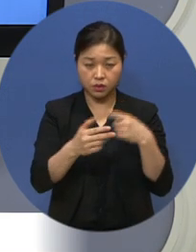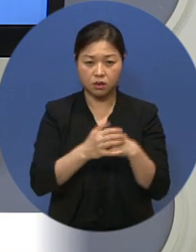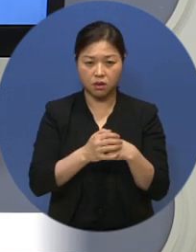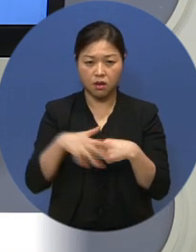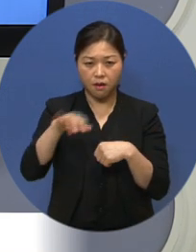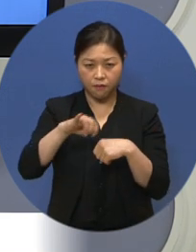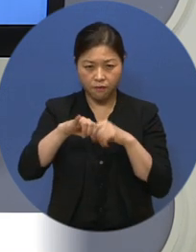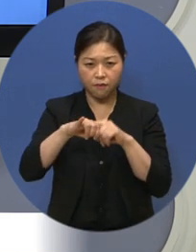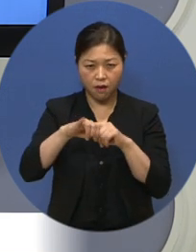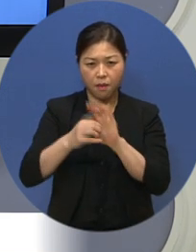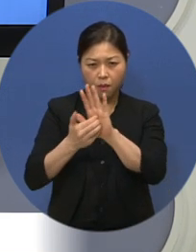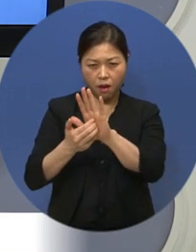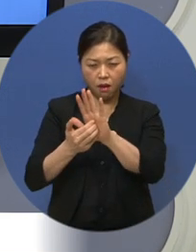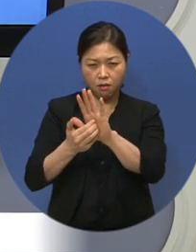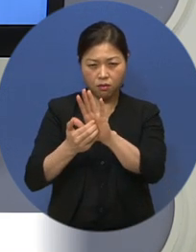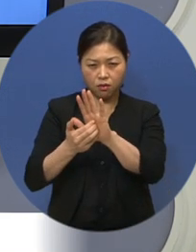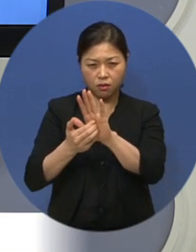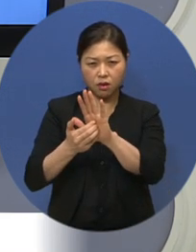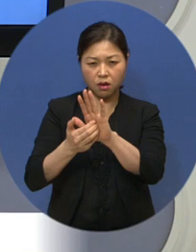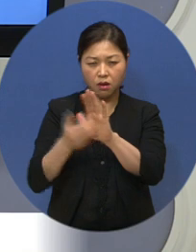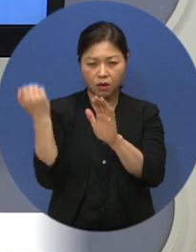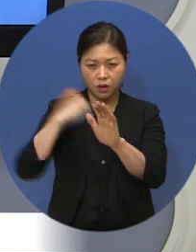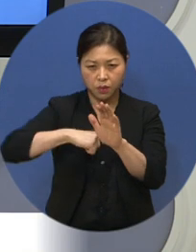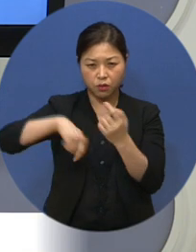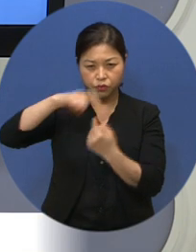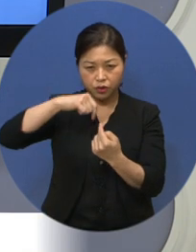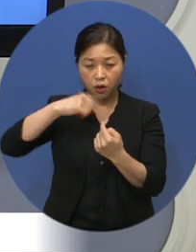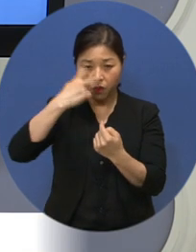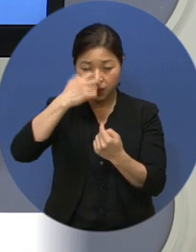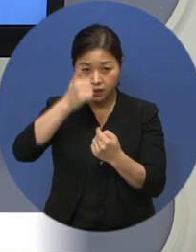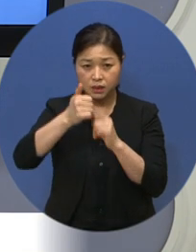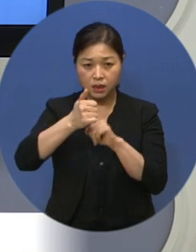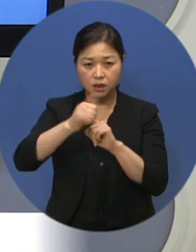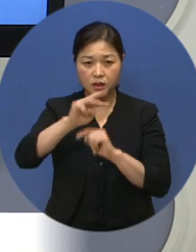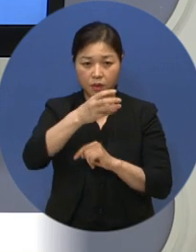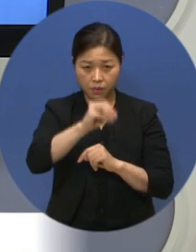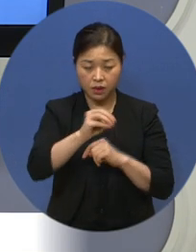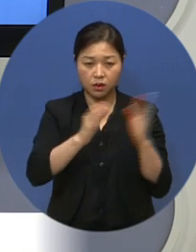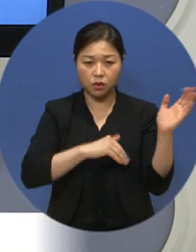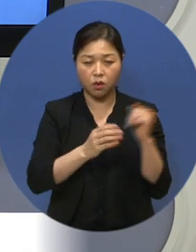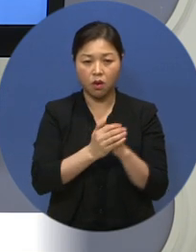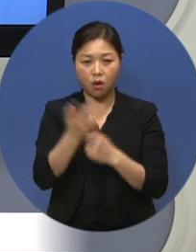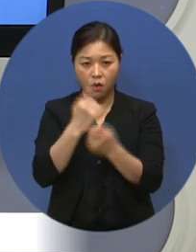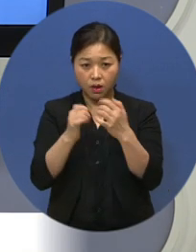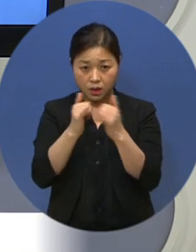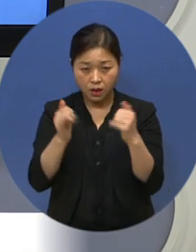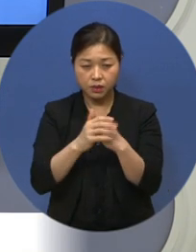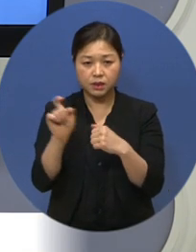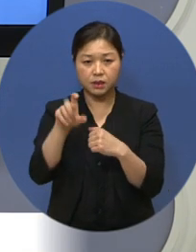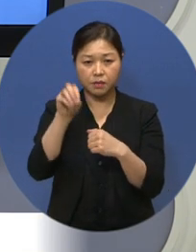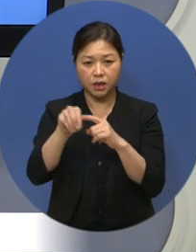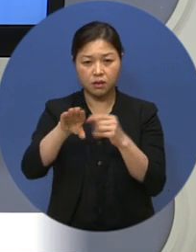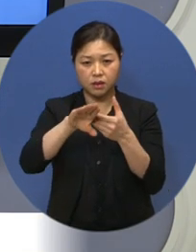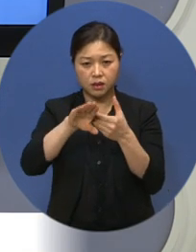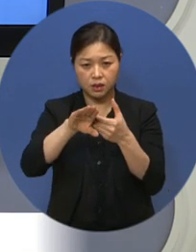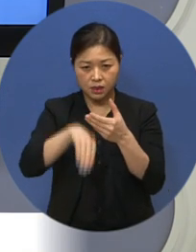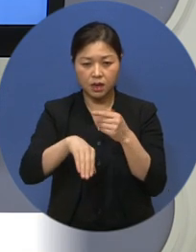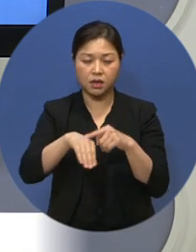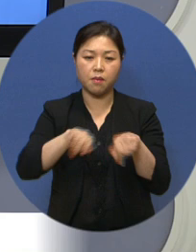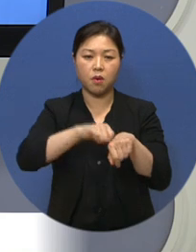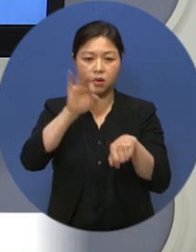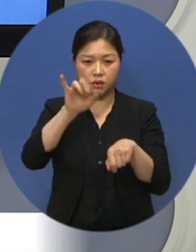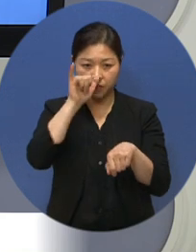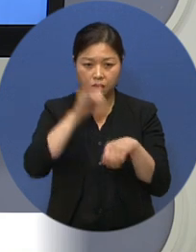운영자 관리자 에게는 300만원 이하 이용자에게는 10만 원 이하의 과태료를 부과하고 마스크